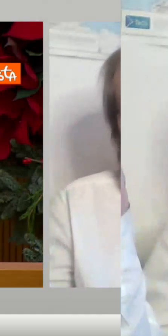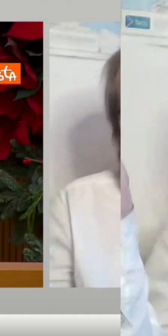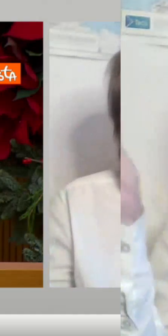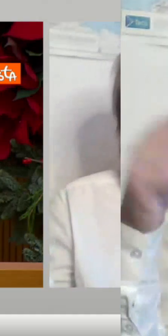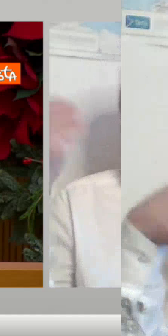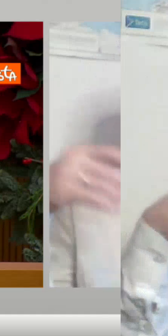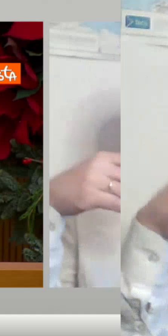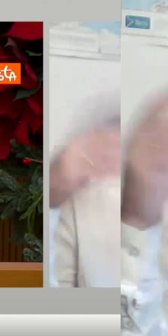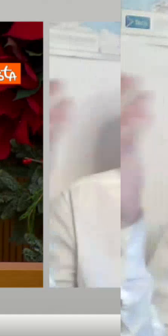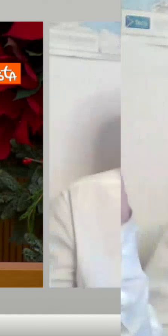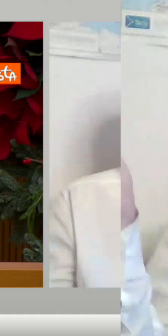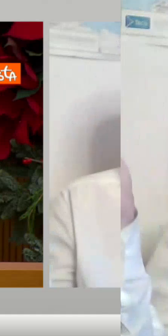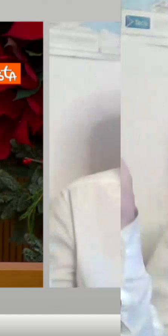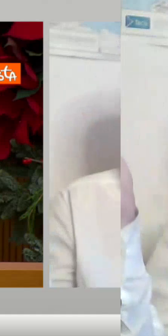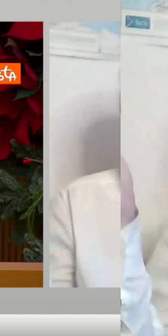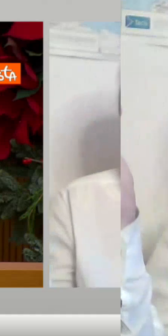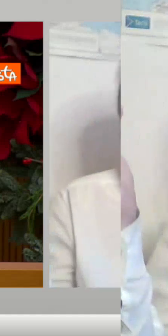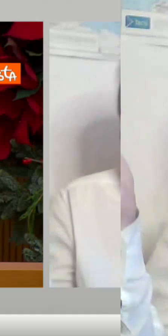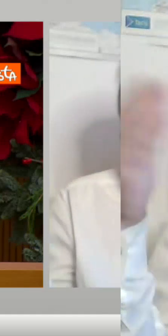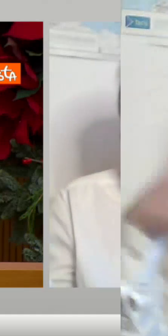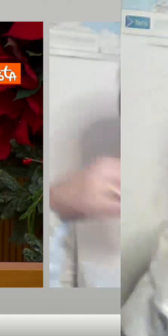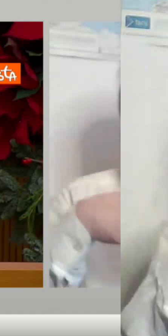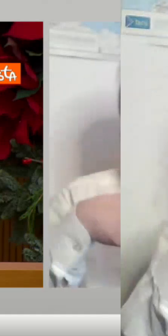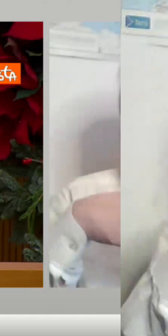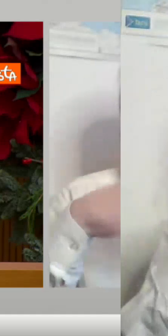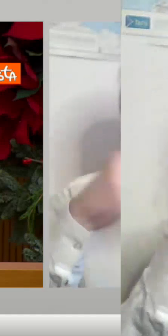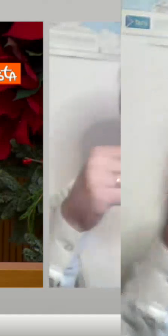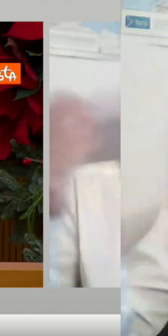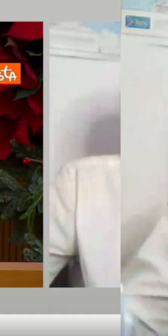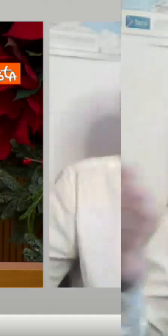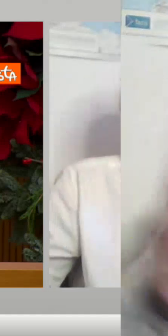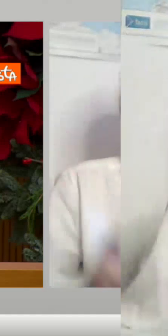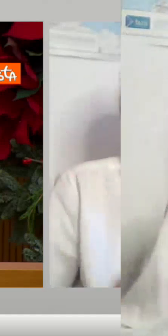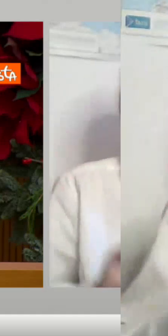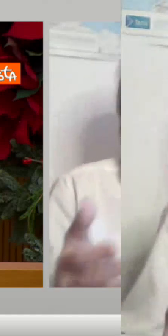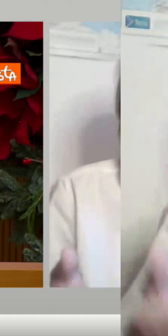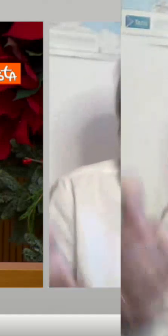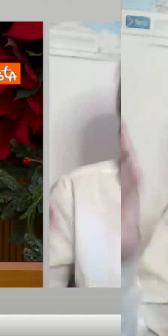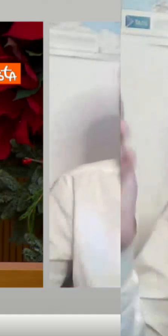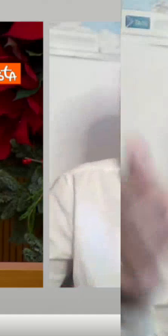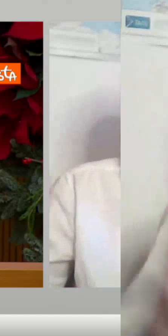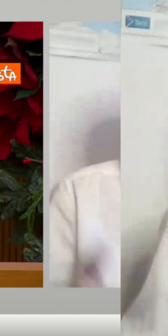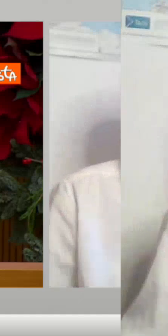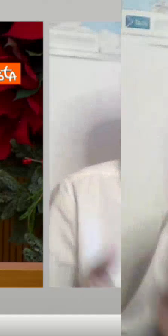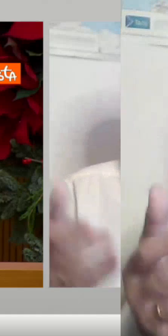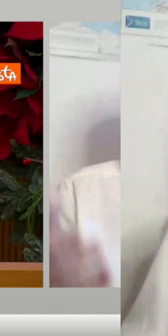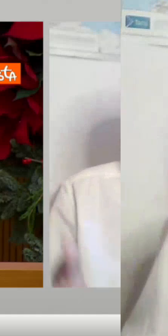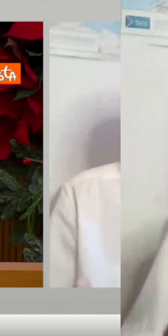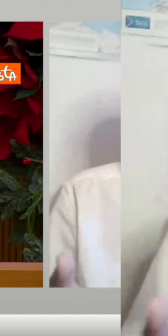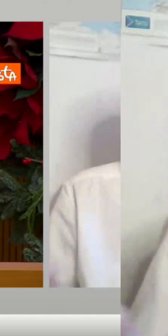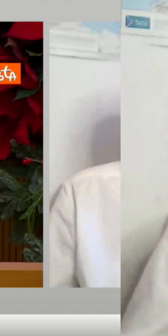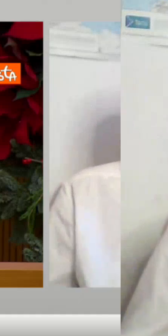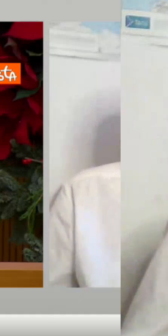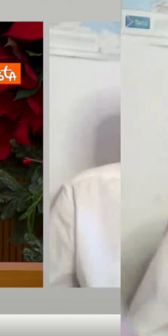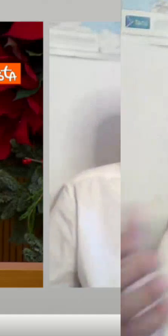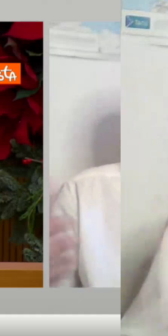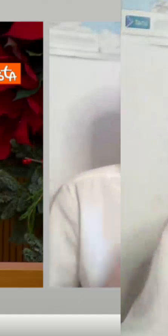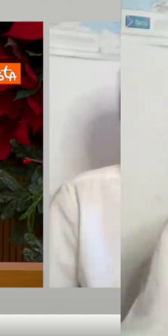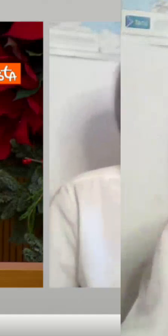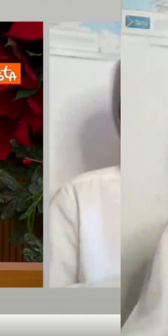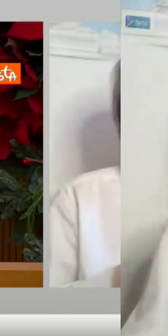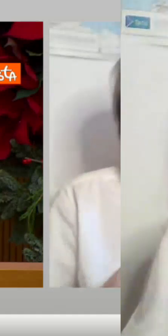praticamente è sparita dalle cronache russe io tutti i giorni mi leggo tutti i media russi E